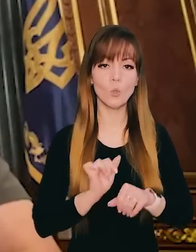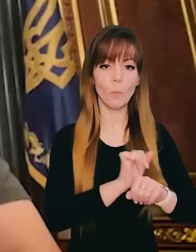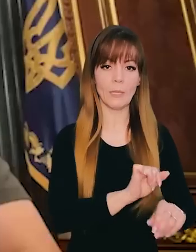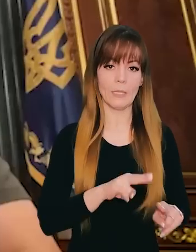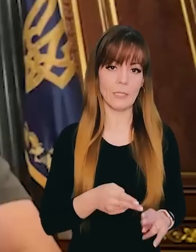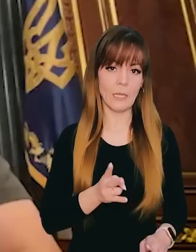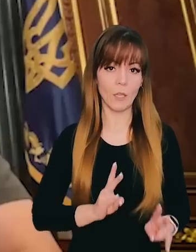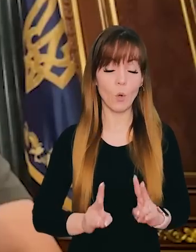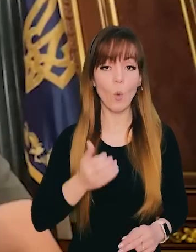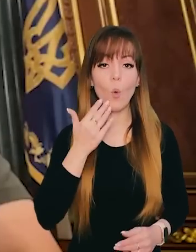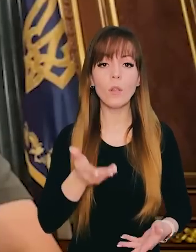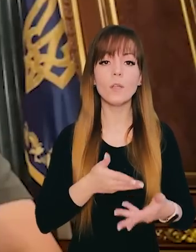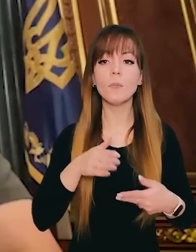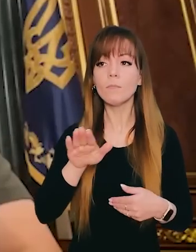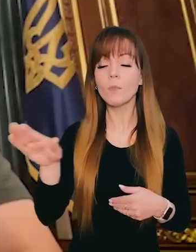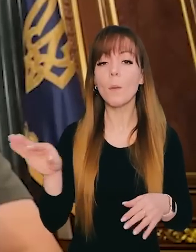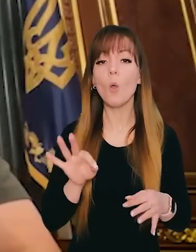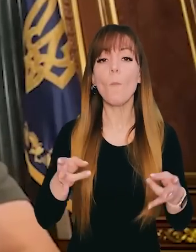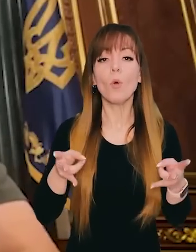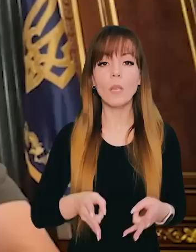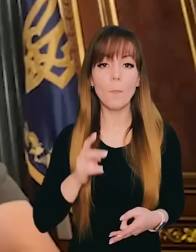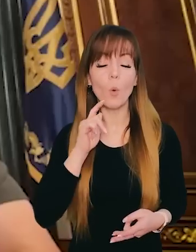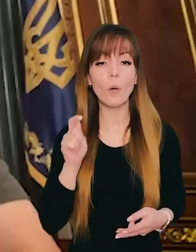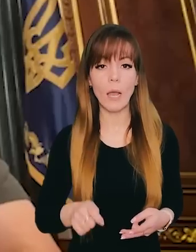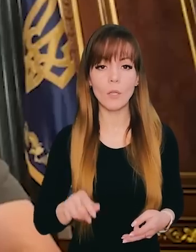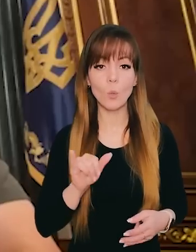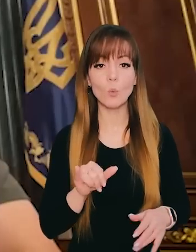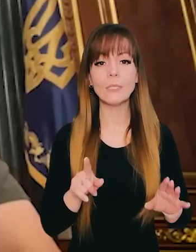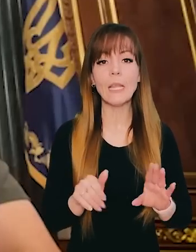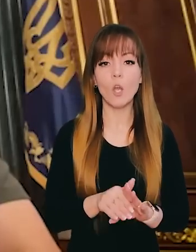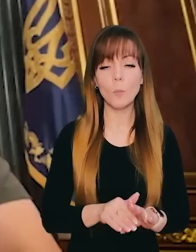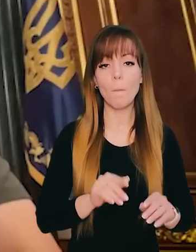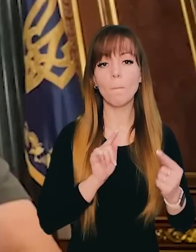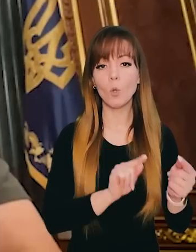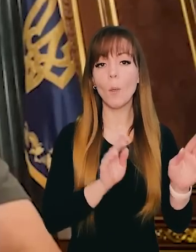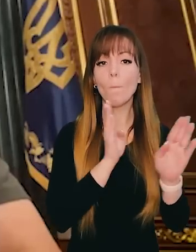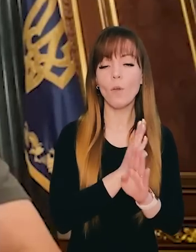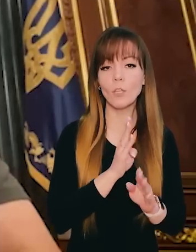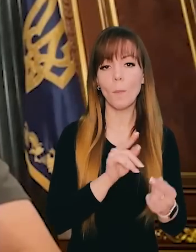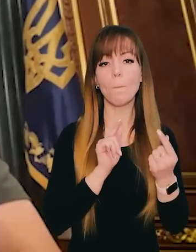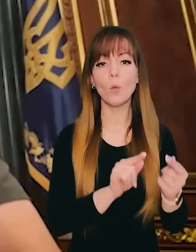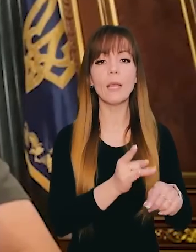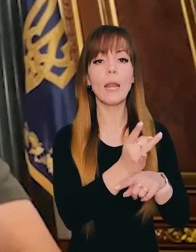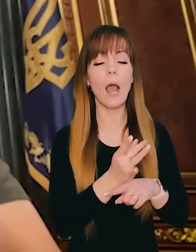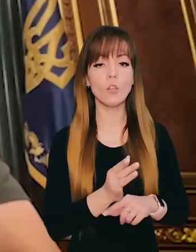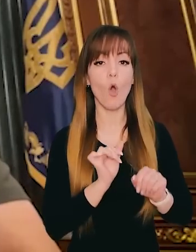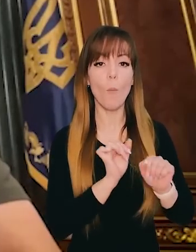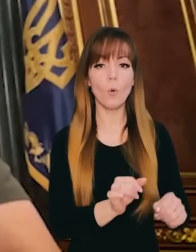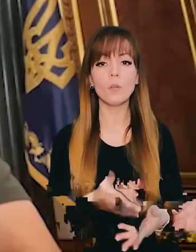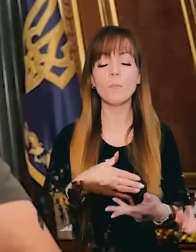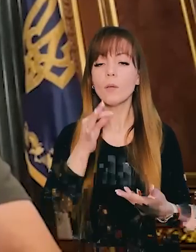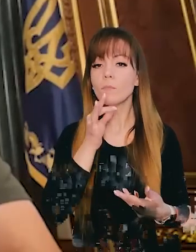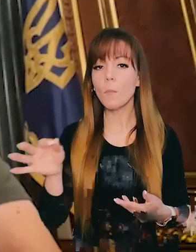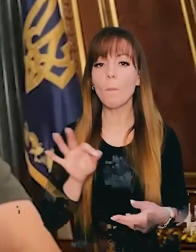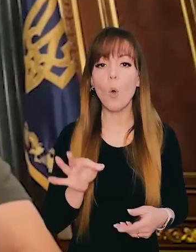повинен зупинити цей терор коли ми кажемо про потребу в Україні у засобах протиповітряної протиракетної